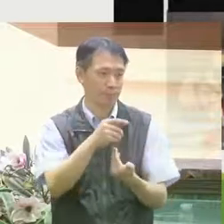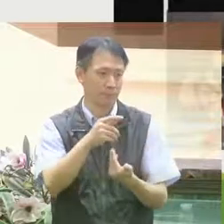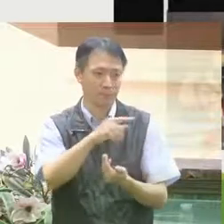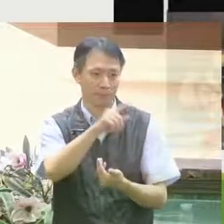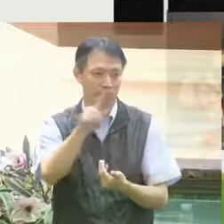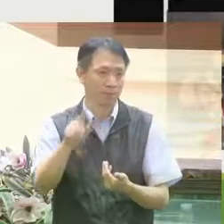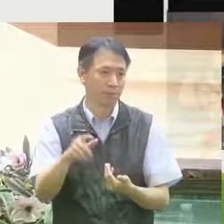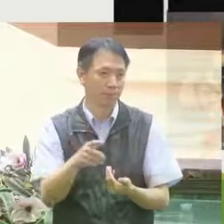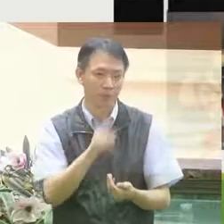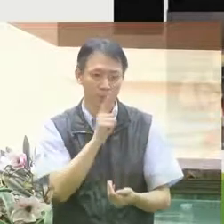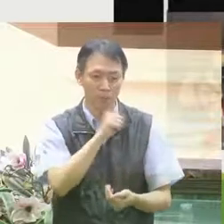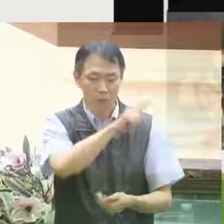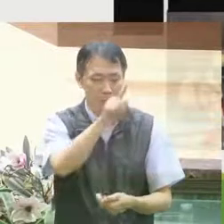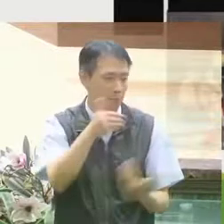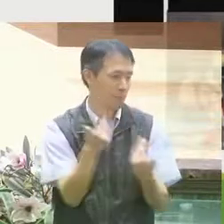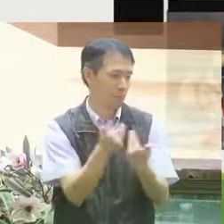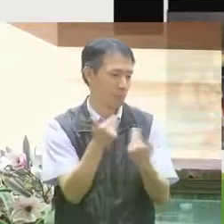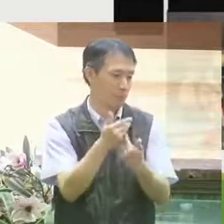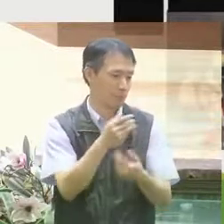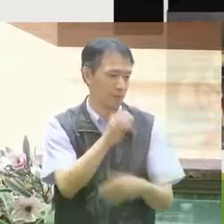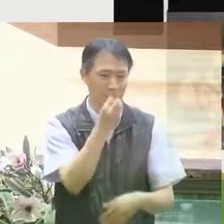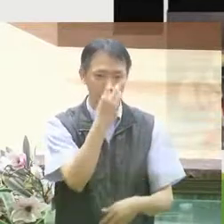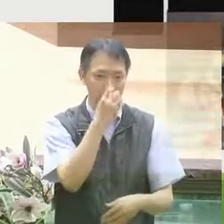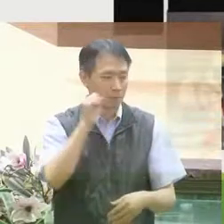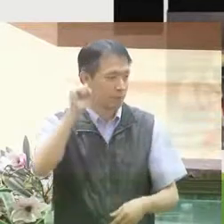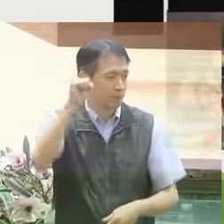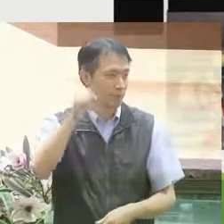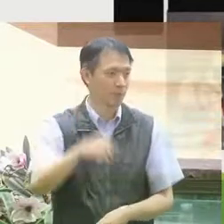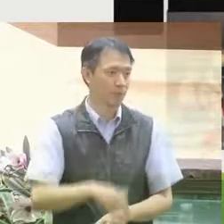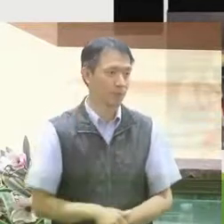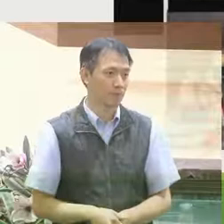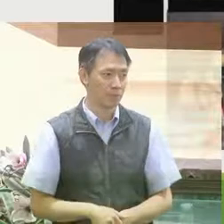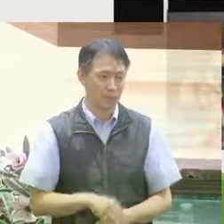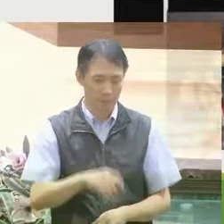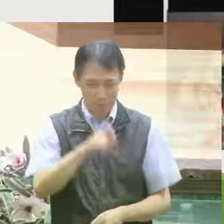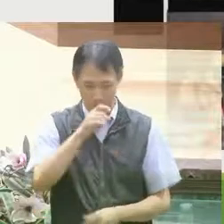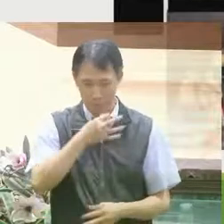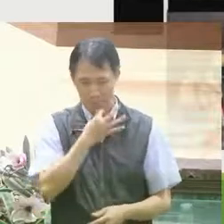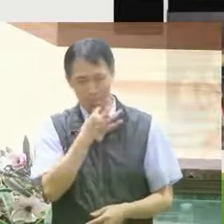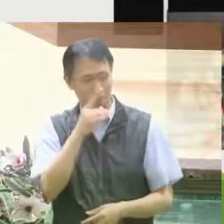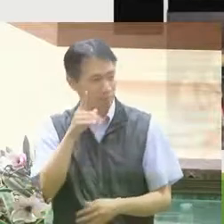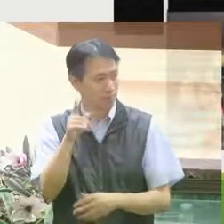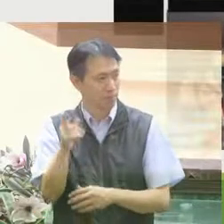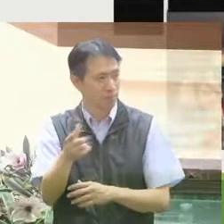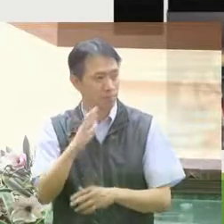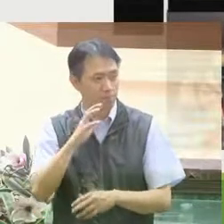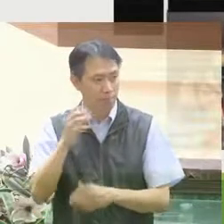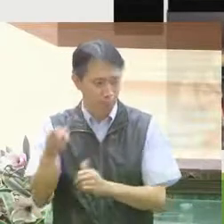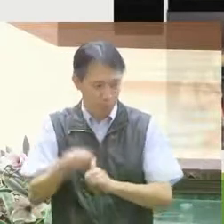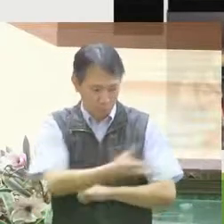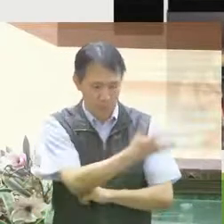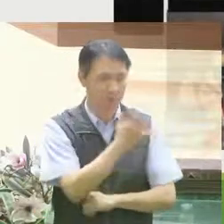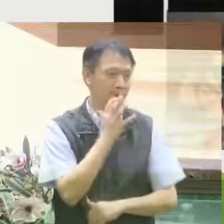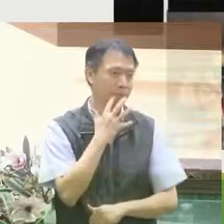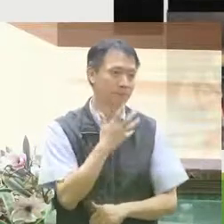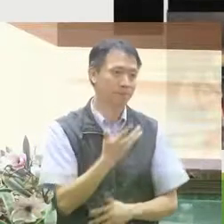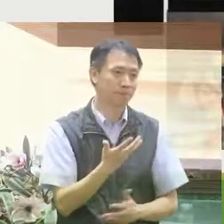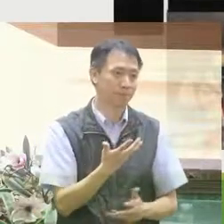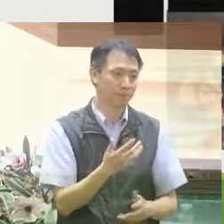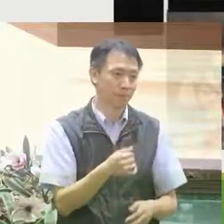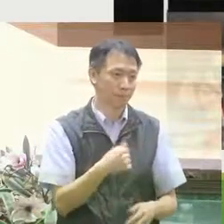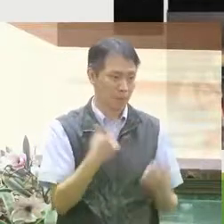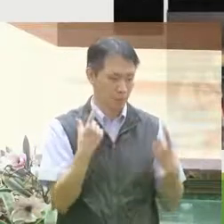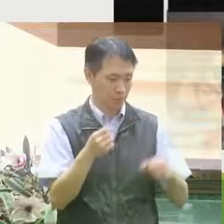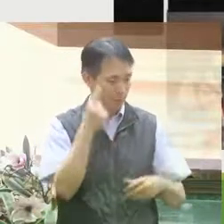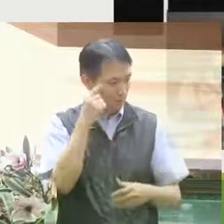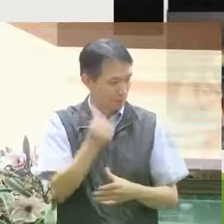争运动，澳门人担心香港的风气会蔓延到澳门，所以在澳门的环境下，把支持香